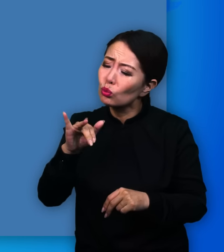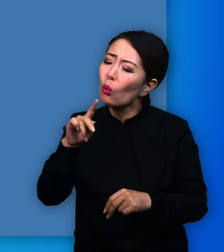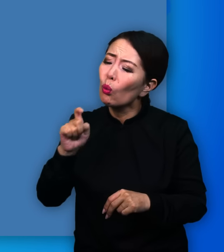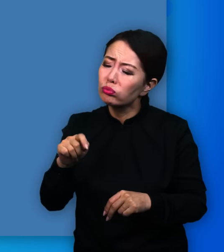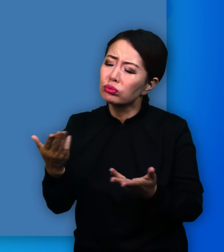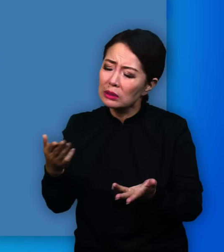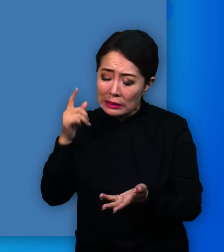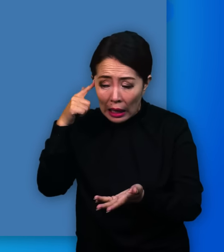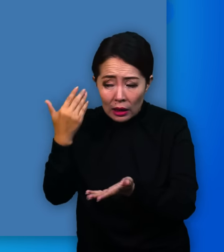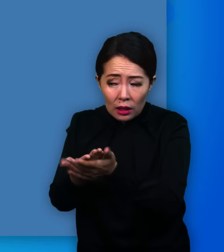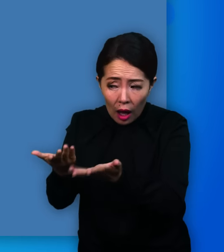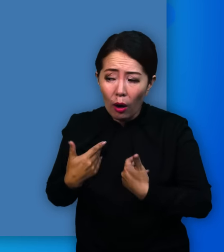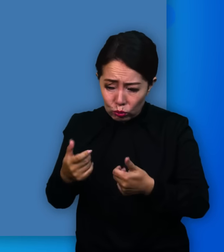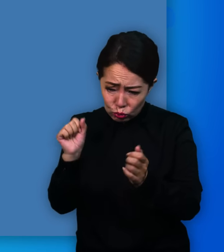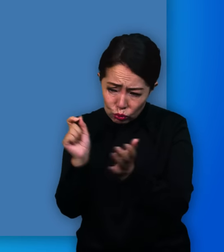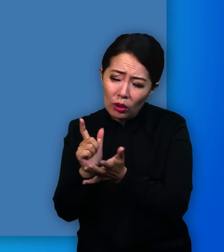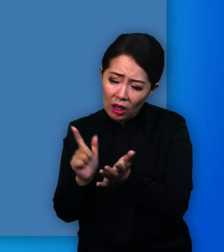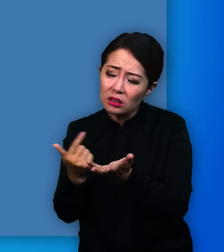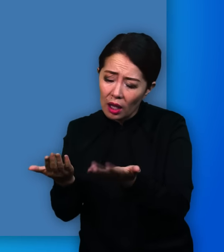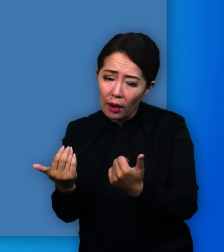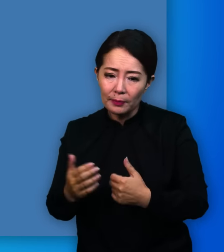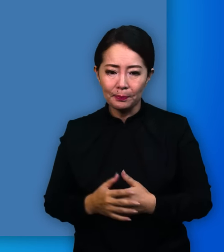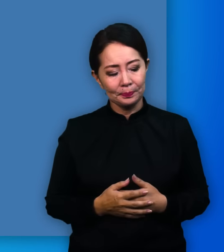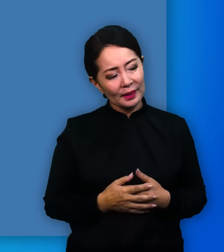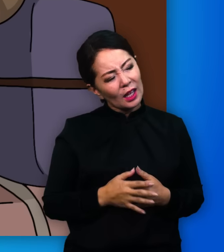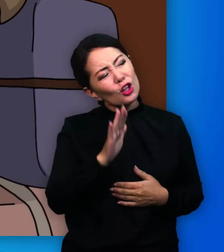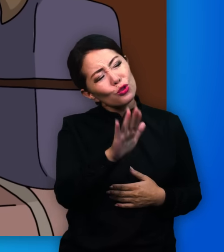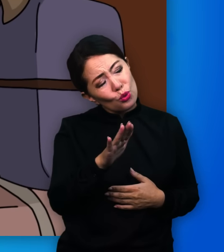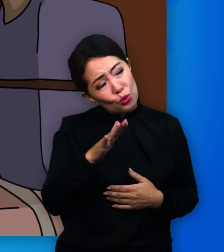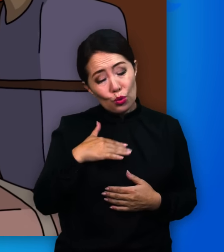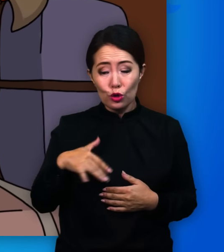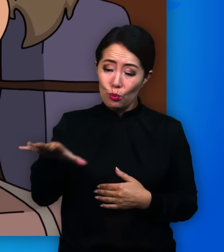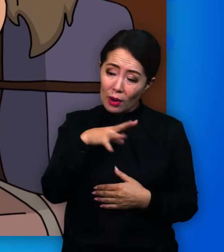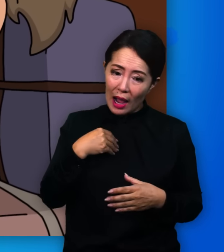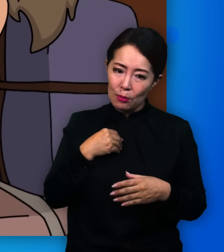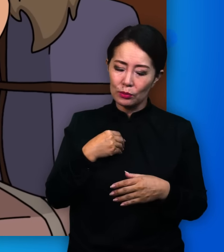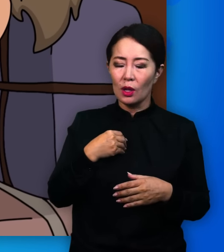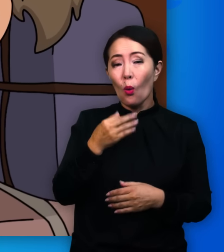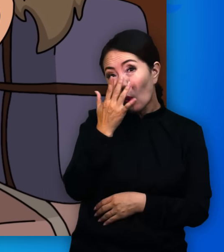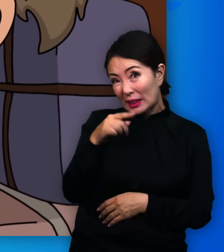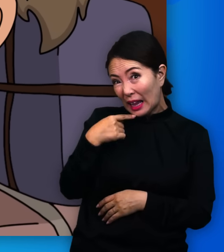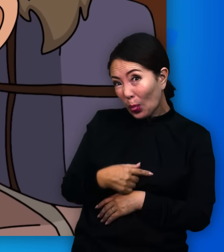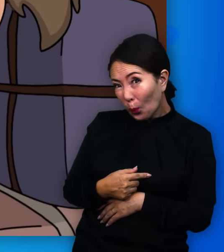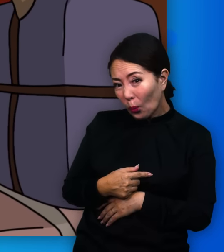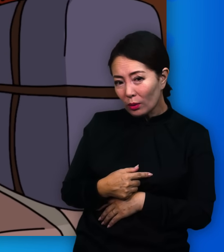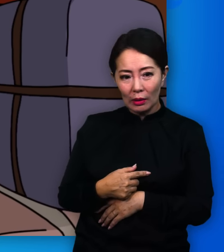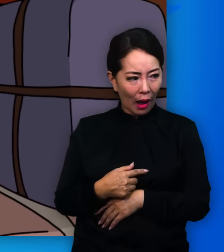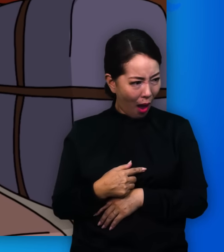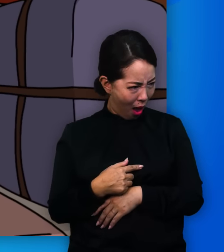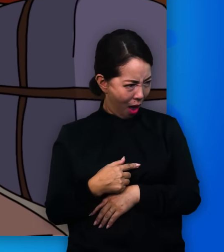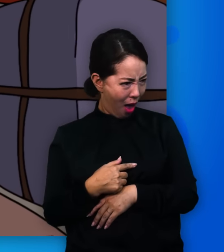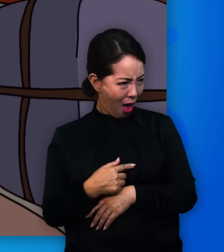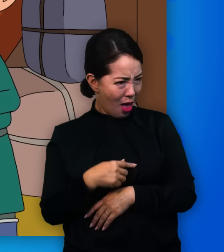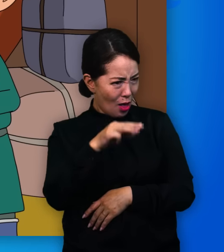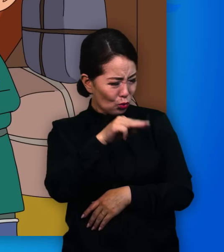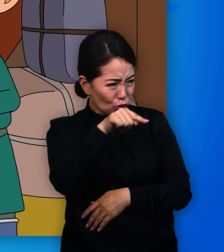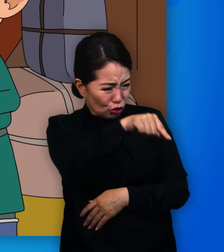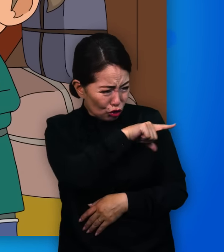Тэгээд жишээ нь 10 хүнд туслах юм бол алтан багц өгч байгаа гэд хэлт